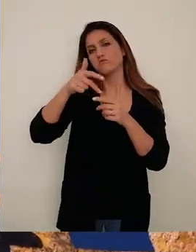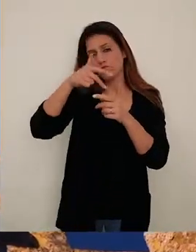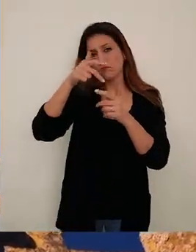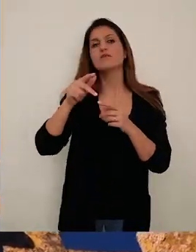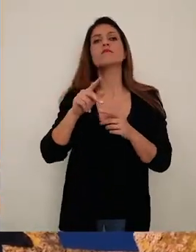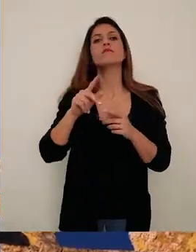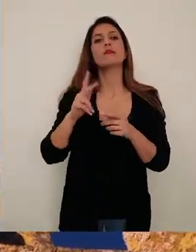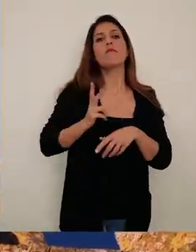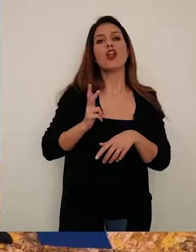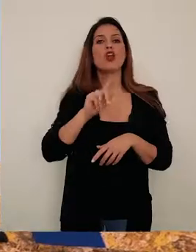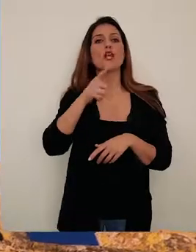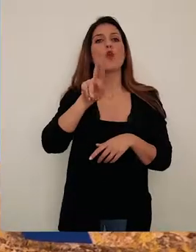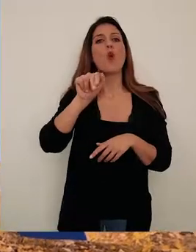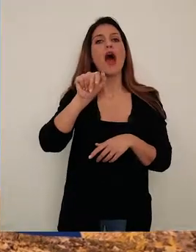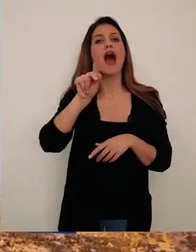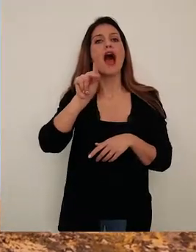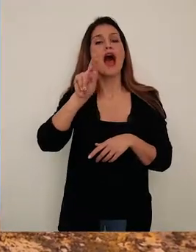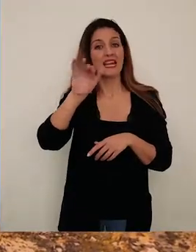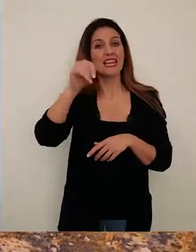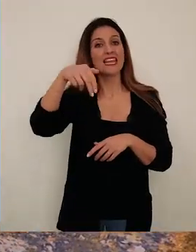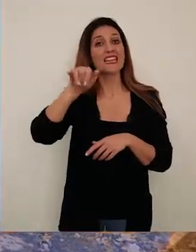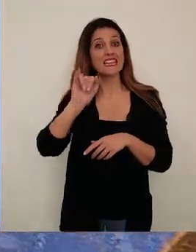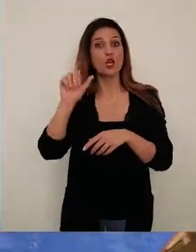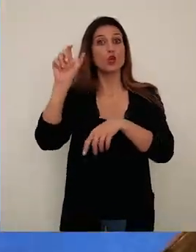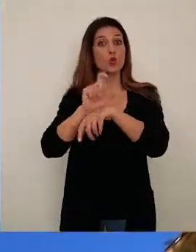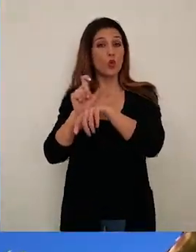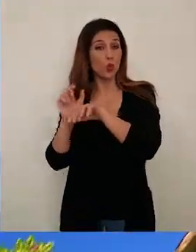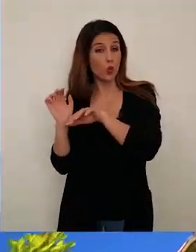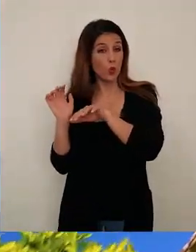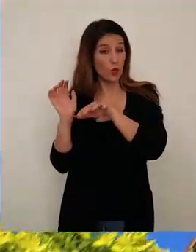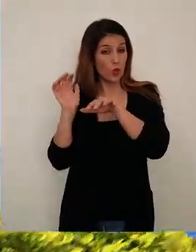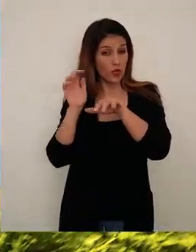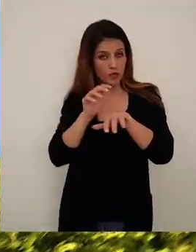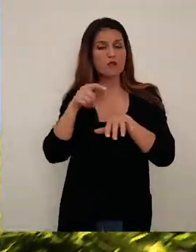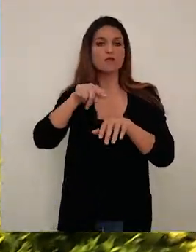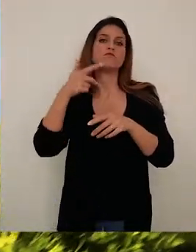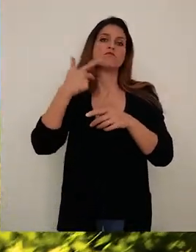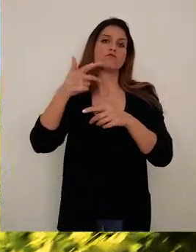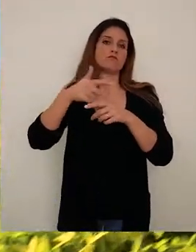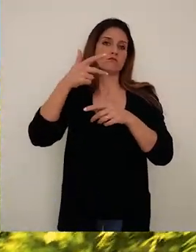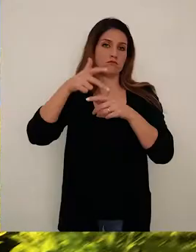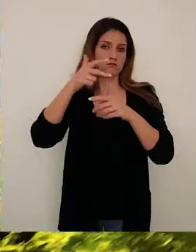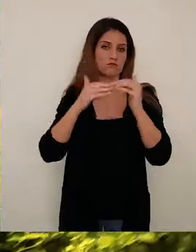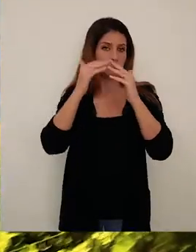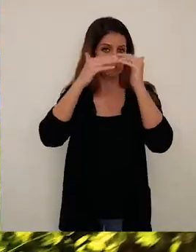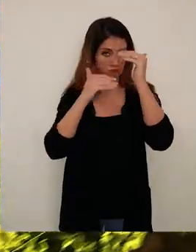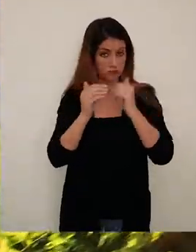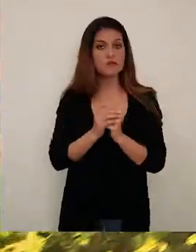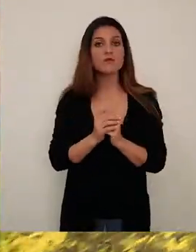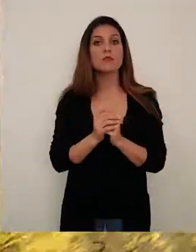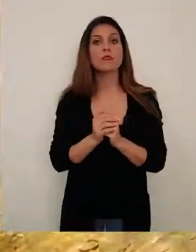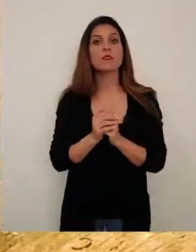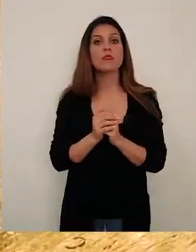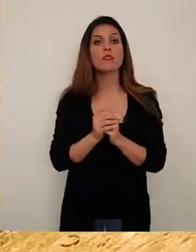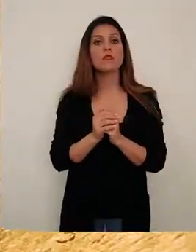turchi del 1480, per poter meglio rispondere alle eventuali nuove incursioni levantine. La loro presenza